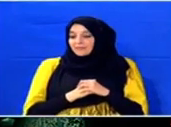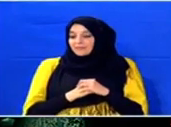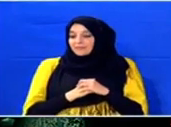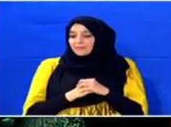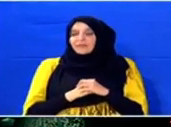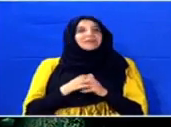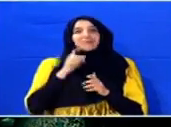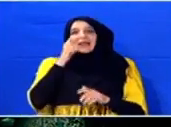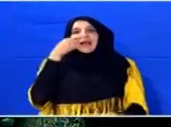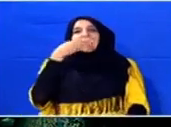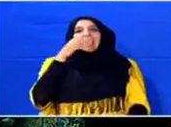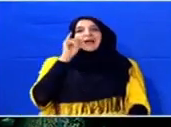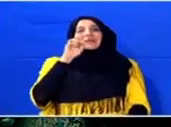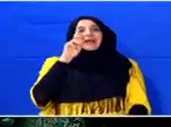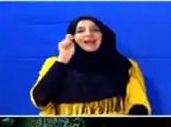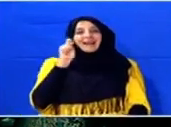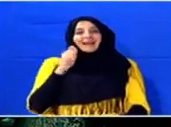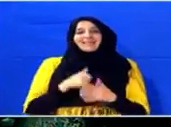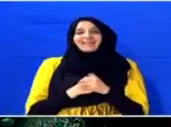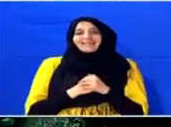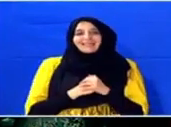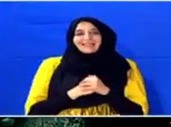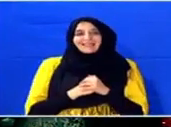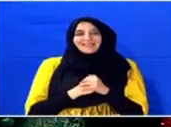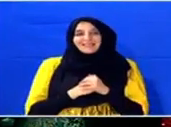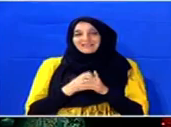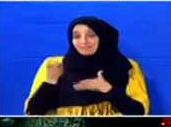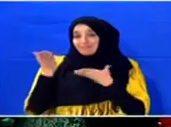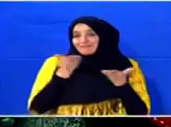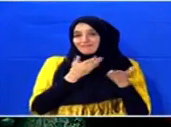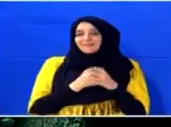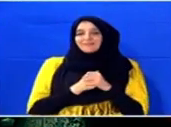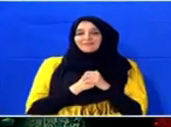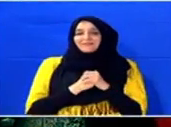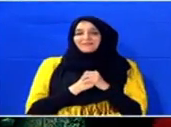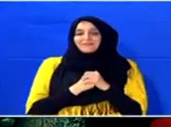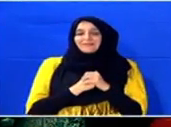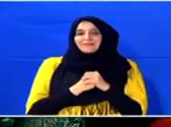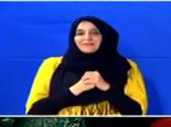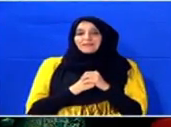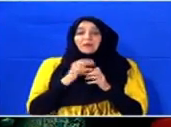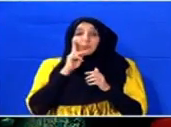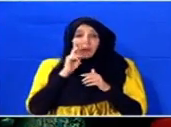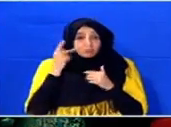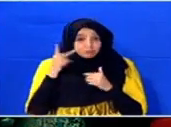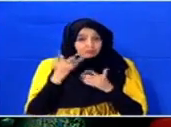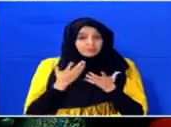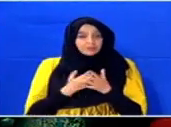الو السلام عليكم اميره تفضلي اميره عندك مشكله اميره